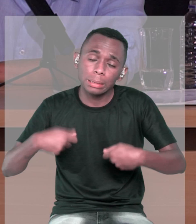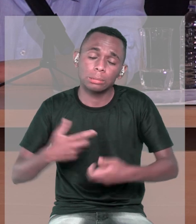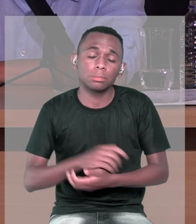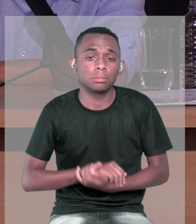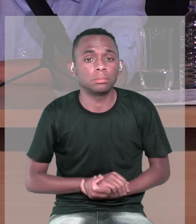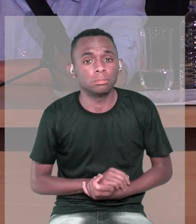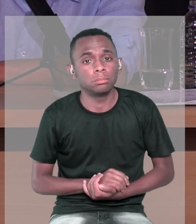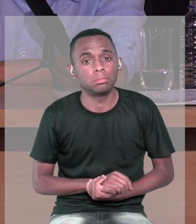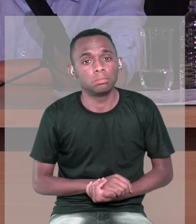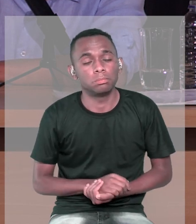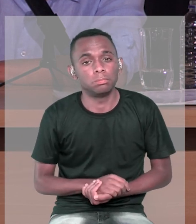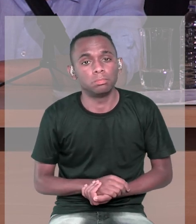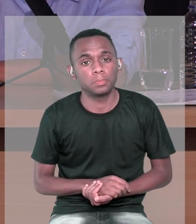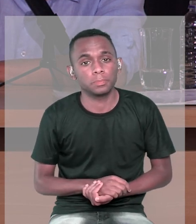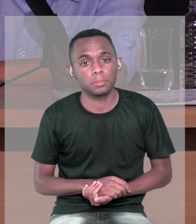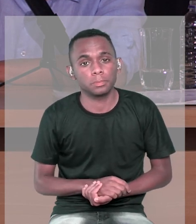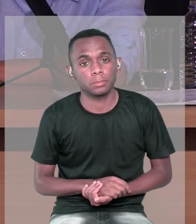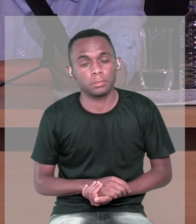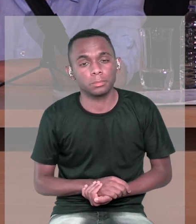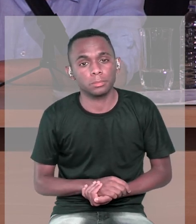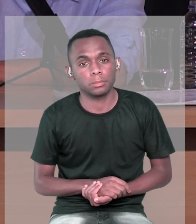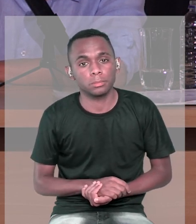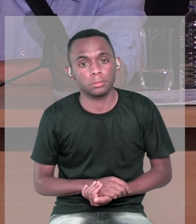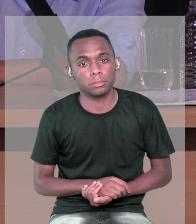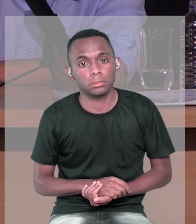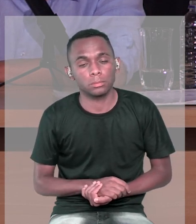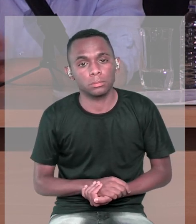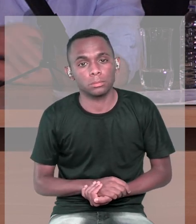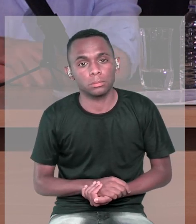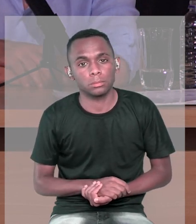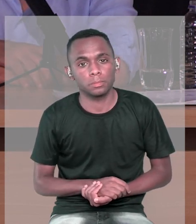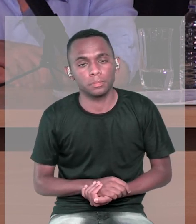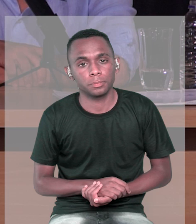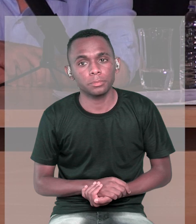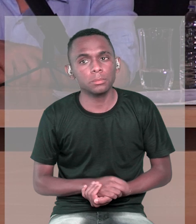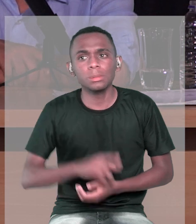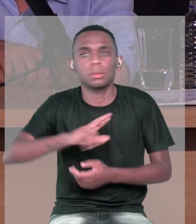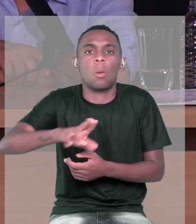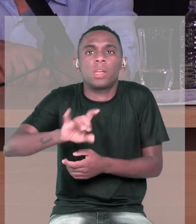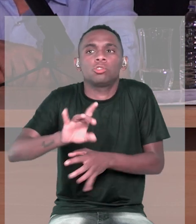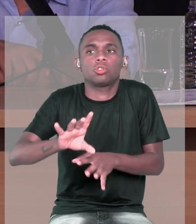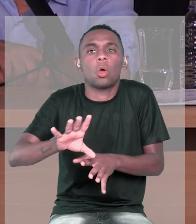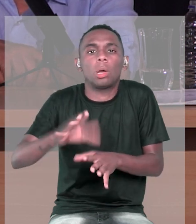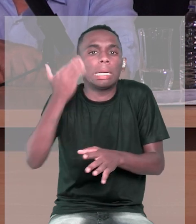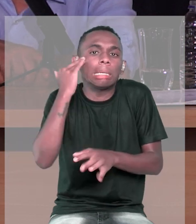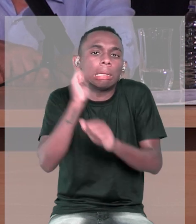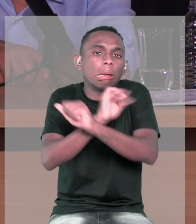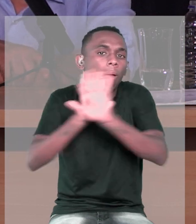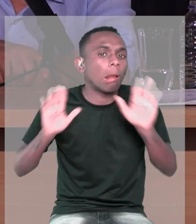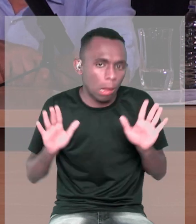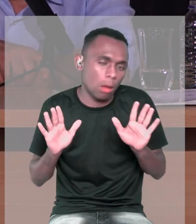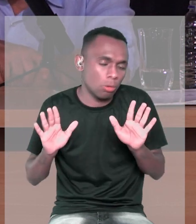au sens de le réduire au même, parce qu'on ne peut pas s'assimiler à un traumatisme. Não se trata de assimilar, para